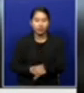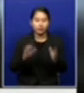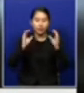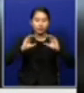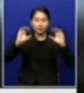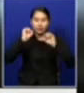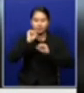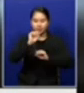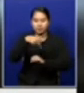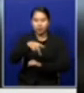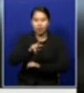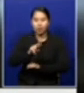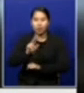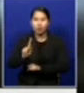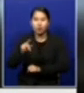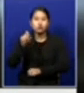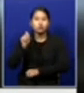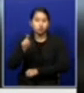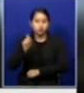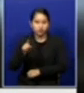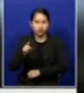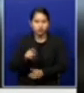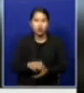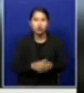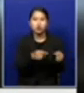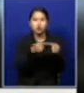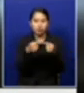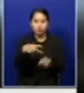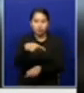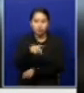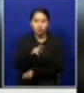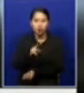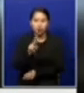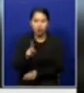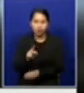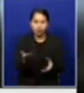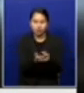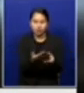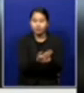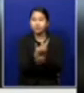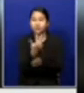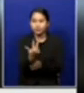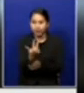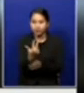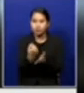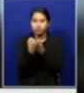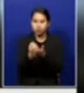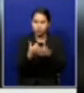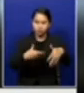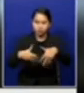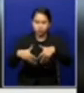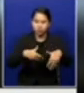กเฉินก็จะออกพระราชกำหนดอีก3ฉบับสำหรับการช่วยเหลือพ่อแม่พี่น้องประชาชน